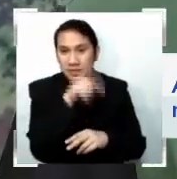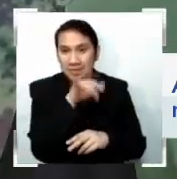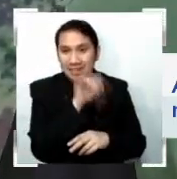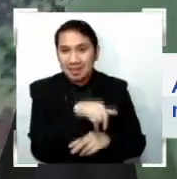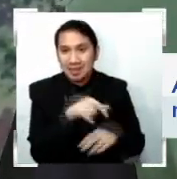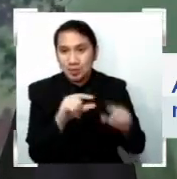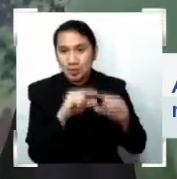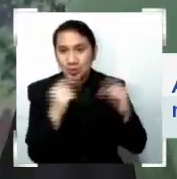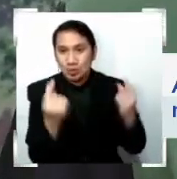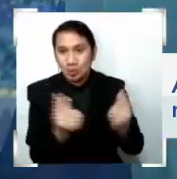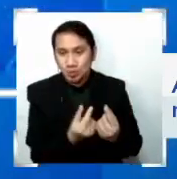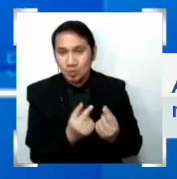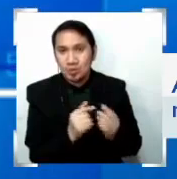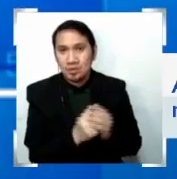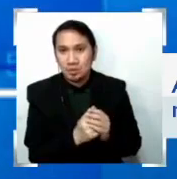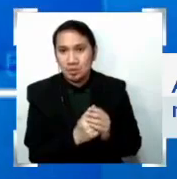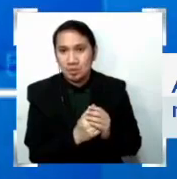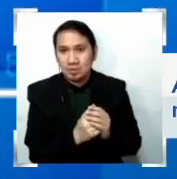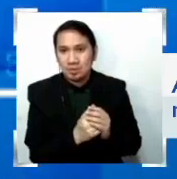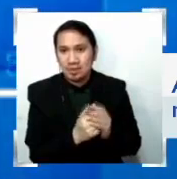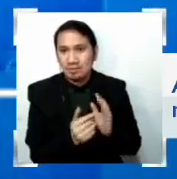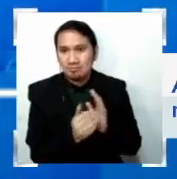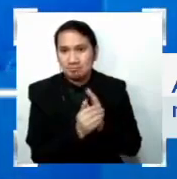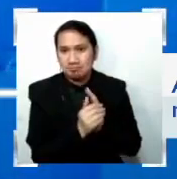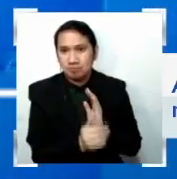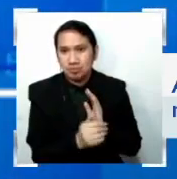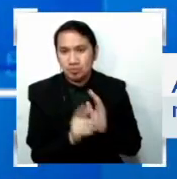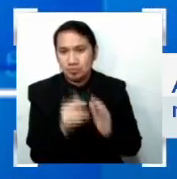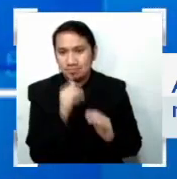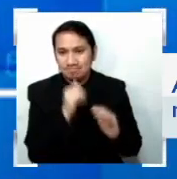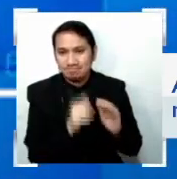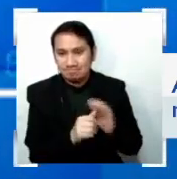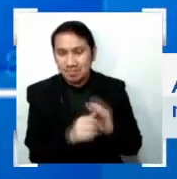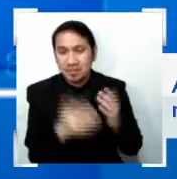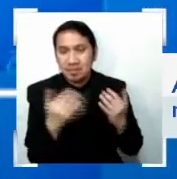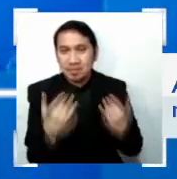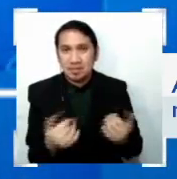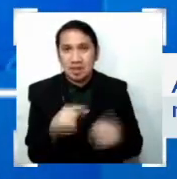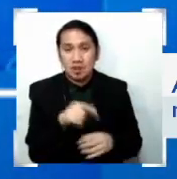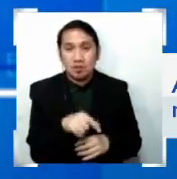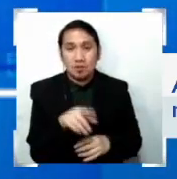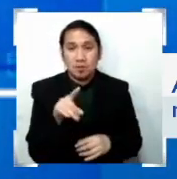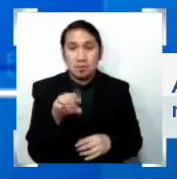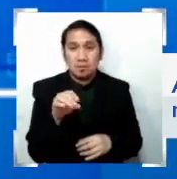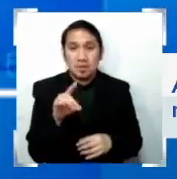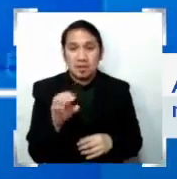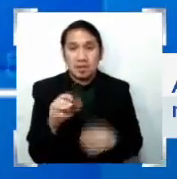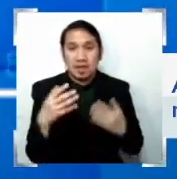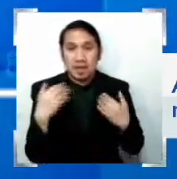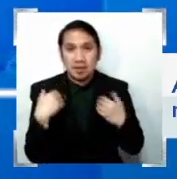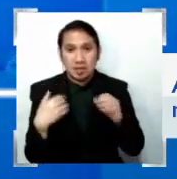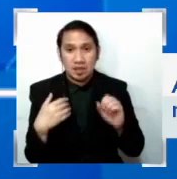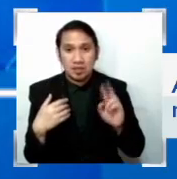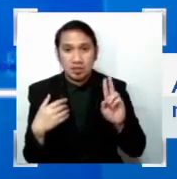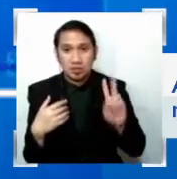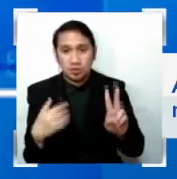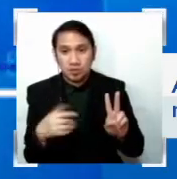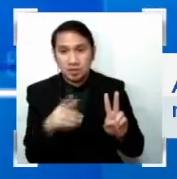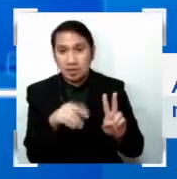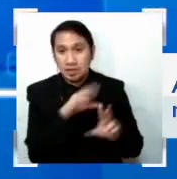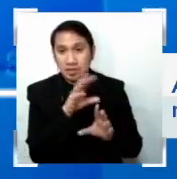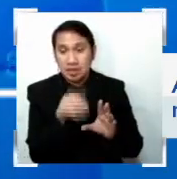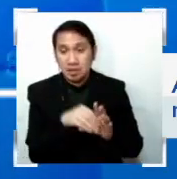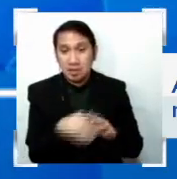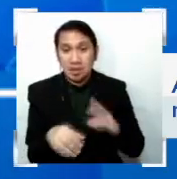talagang mabigat yung lakad. Naharang naman ang PDEA sa SPMA Gate ang 2 SUV sakay ang 3 Chinese na